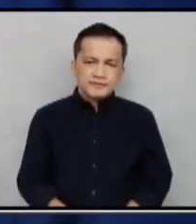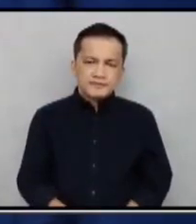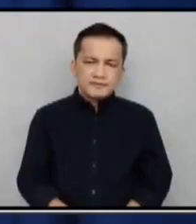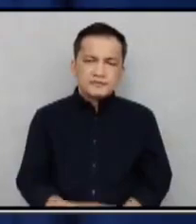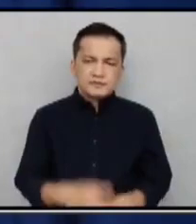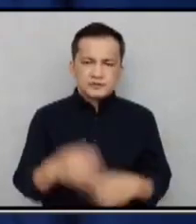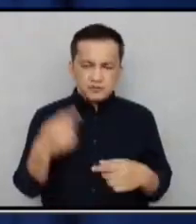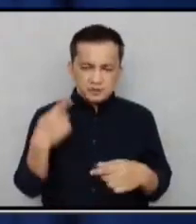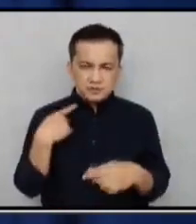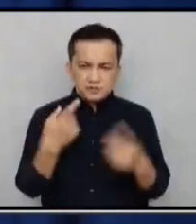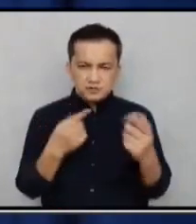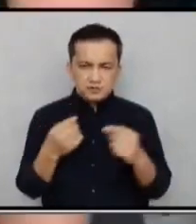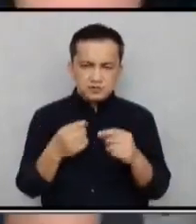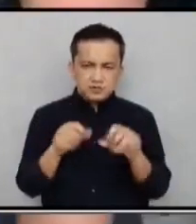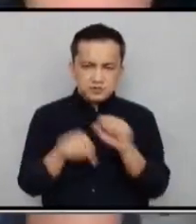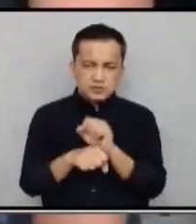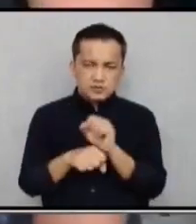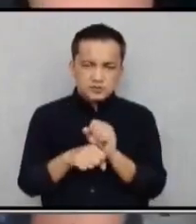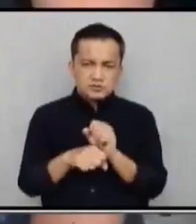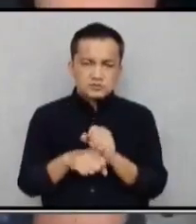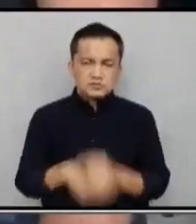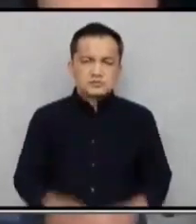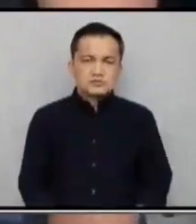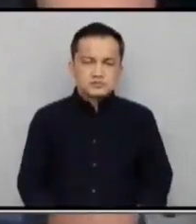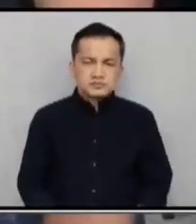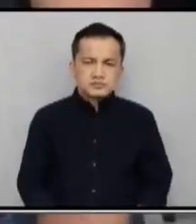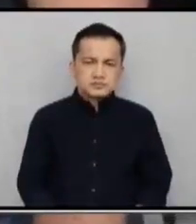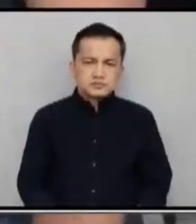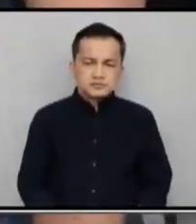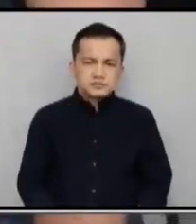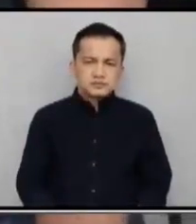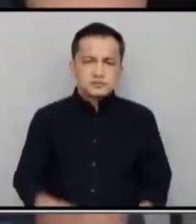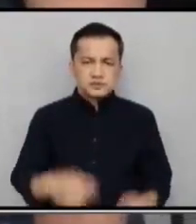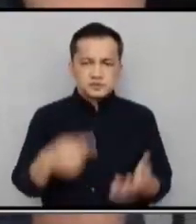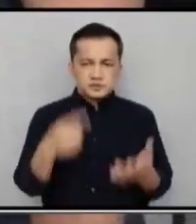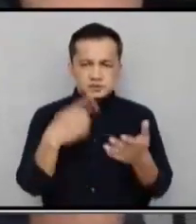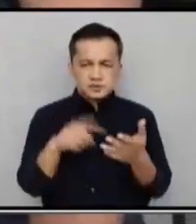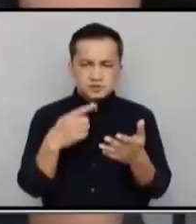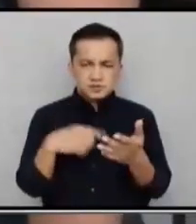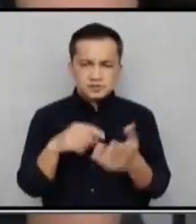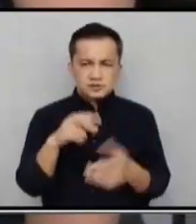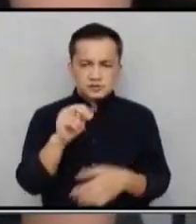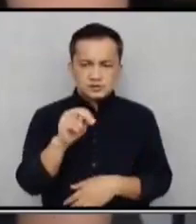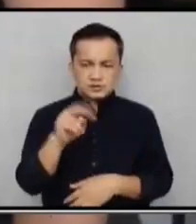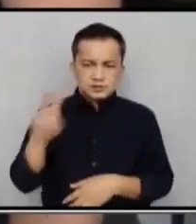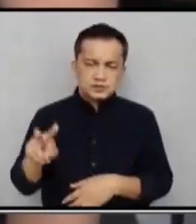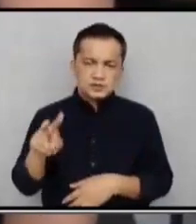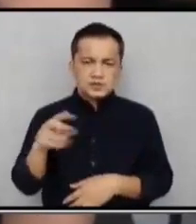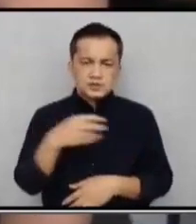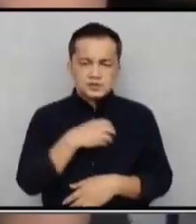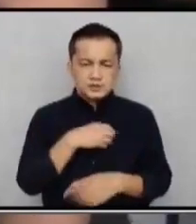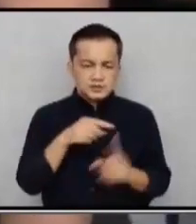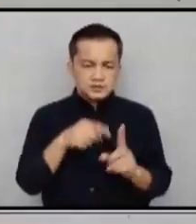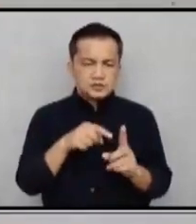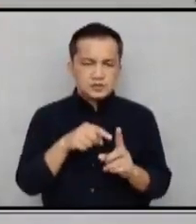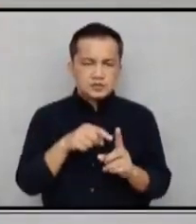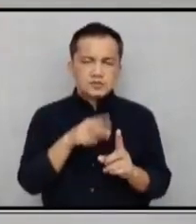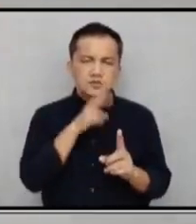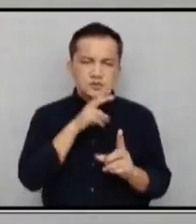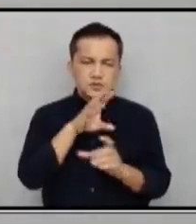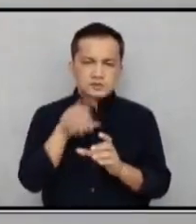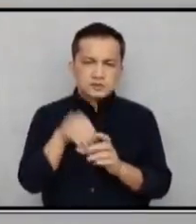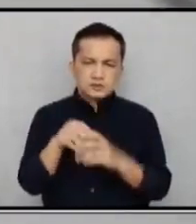nagkunta kami ng operation. Batay sa investigasyon ng Novaliches Police, kasama umano ang suspect sa isang grupo